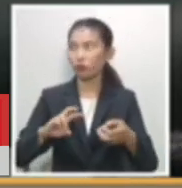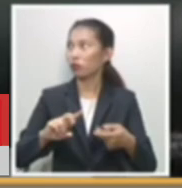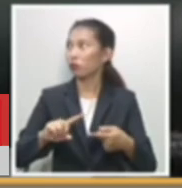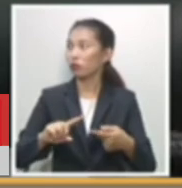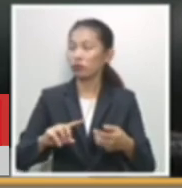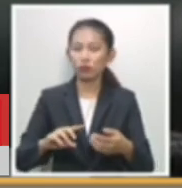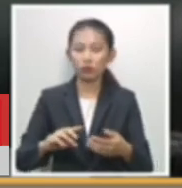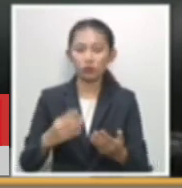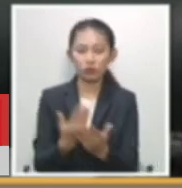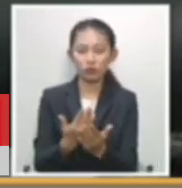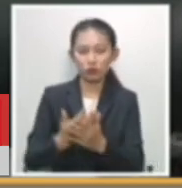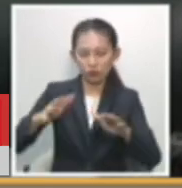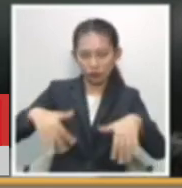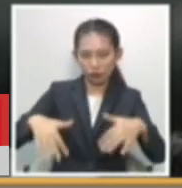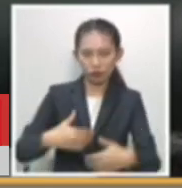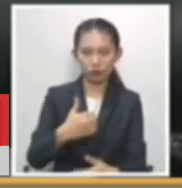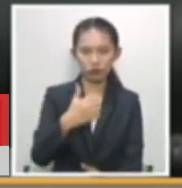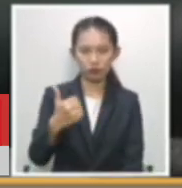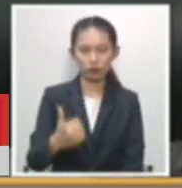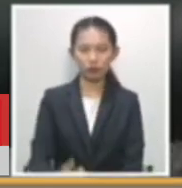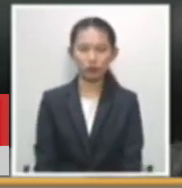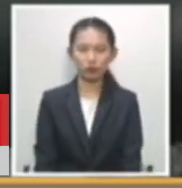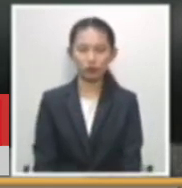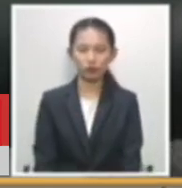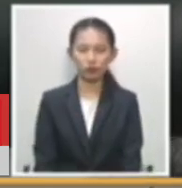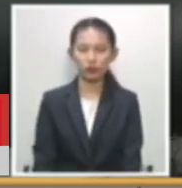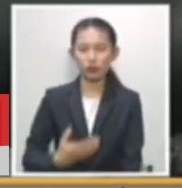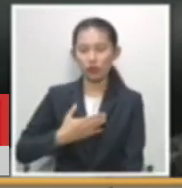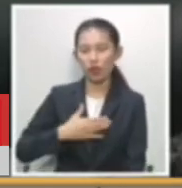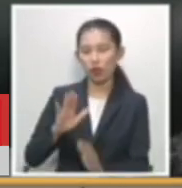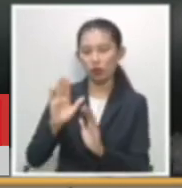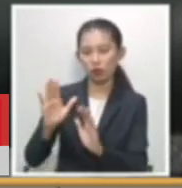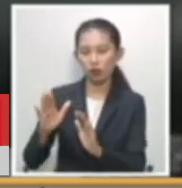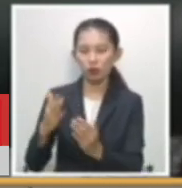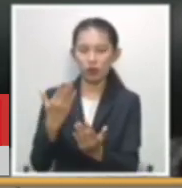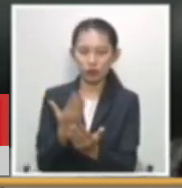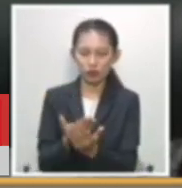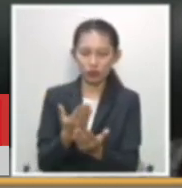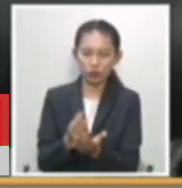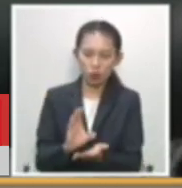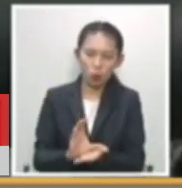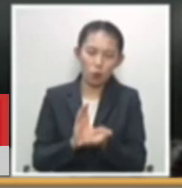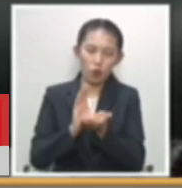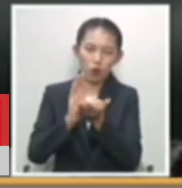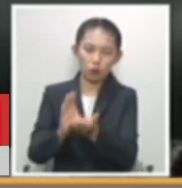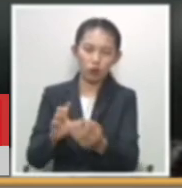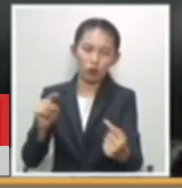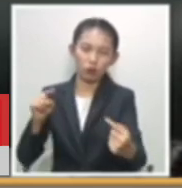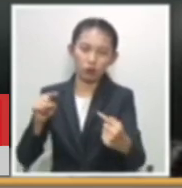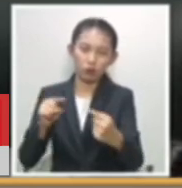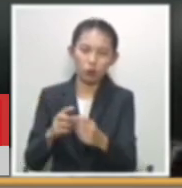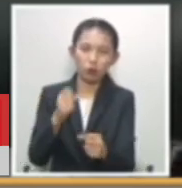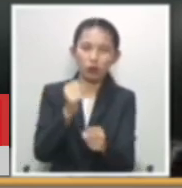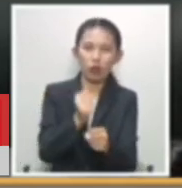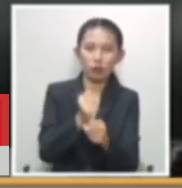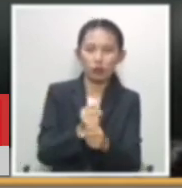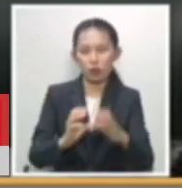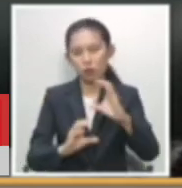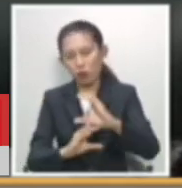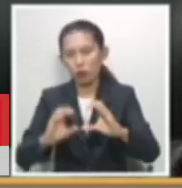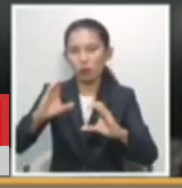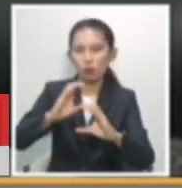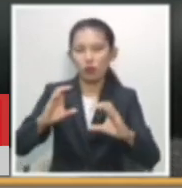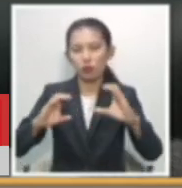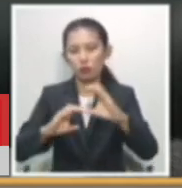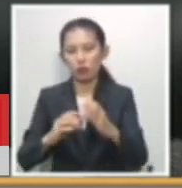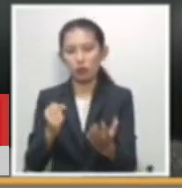ฉันขอเสนอว่าจะต้องมีงบลงทุนสร้างสถาปัตยกรรมแมนเมดต่างๆเพื่อเป็นจุดท่องเที่ยวใ